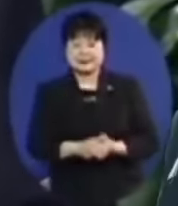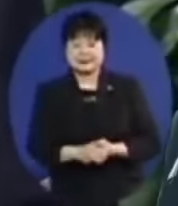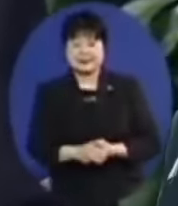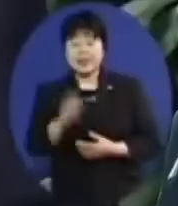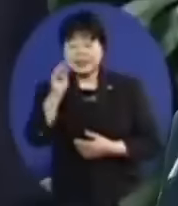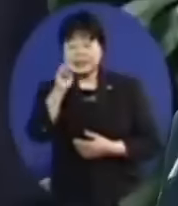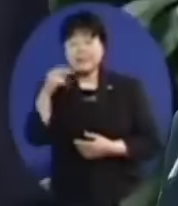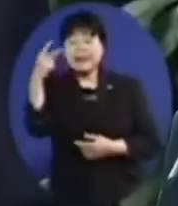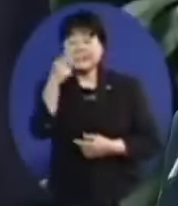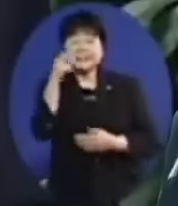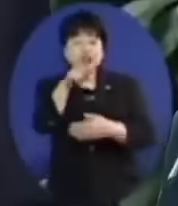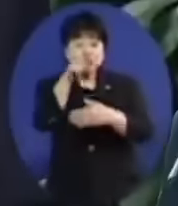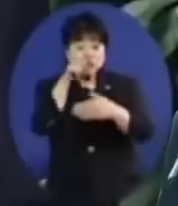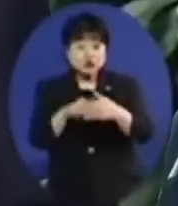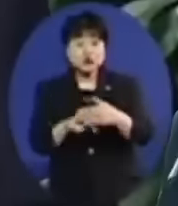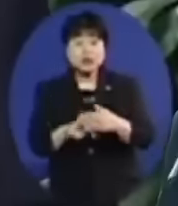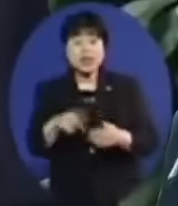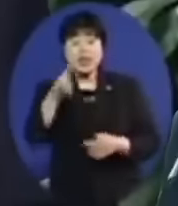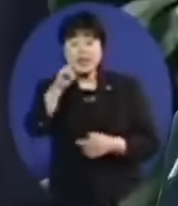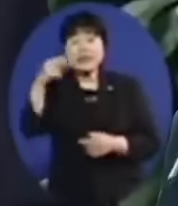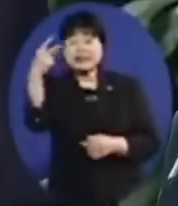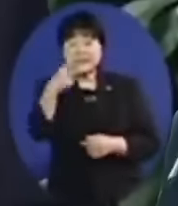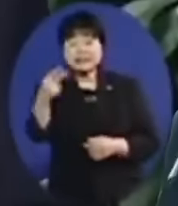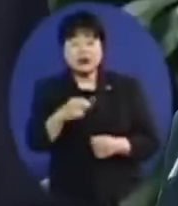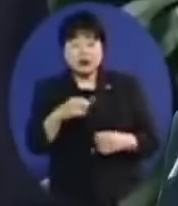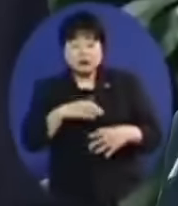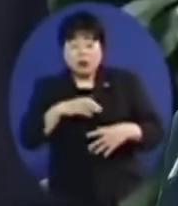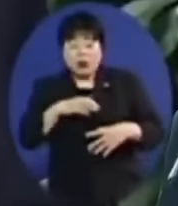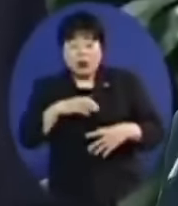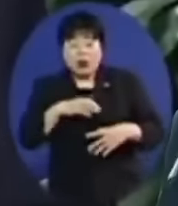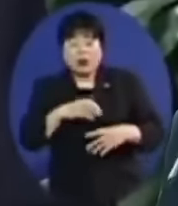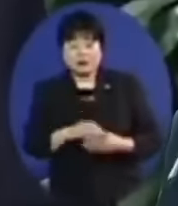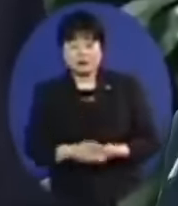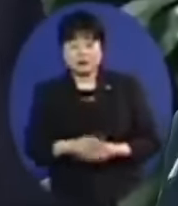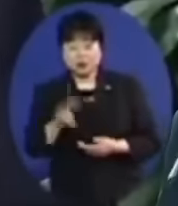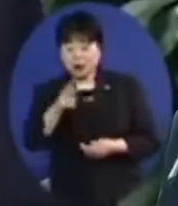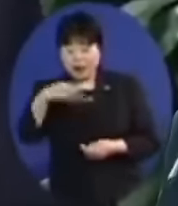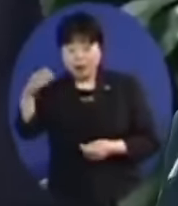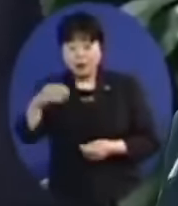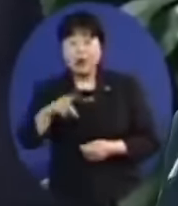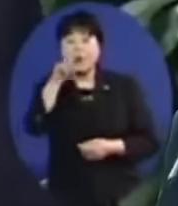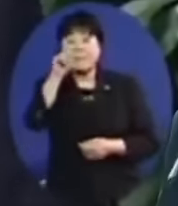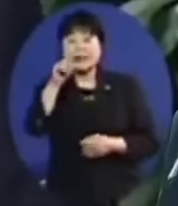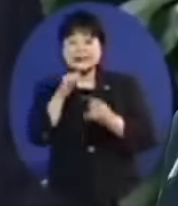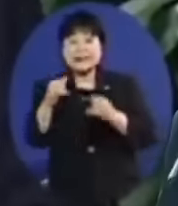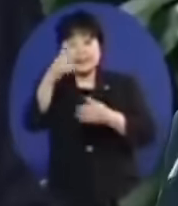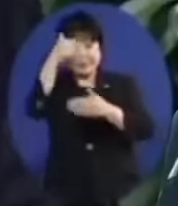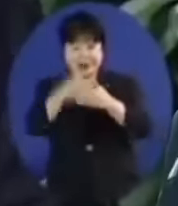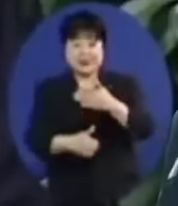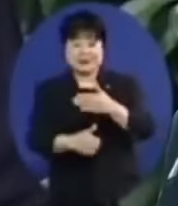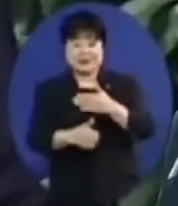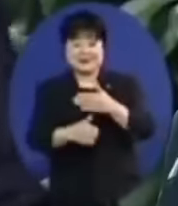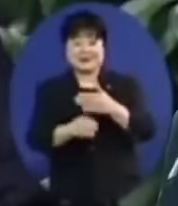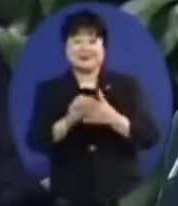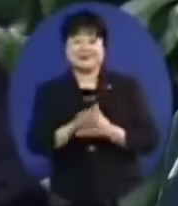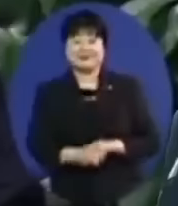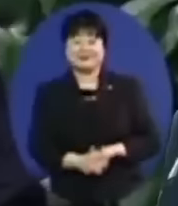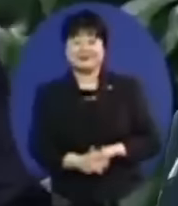3만 2천 명 중에 2만 2천 명이 겁을 먹고 돌아가고 만 명만 남았습니다.